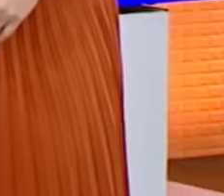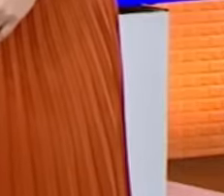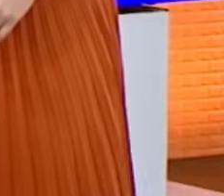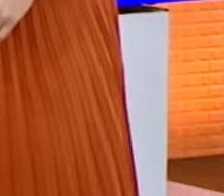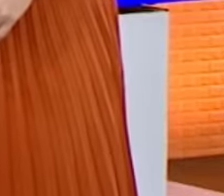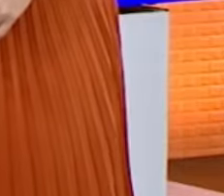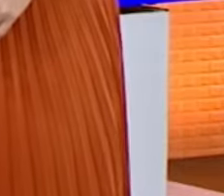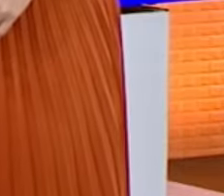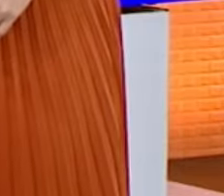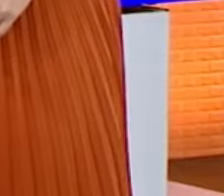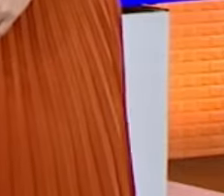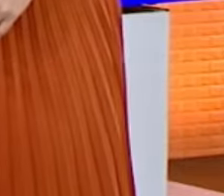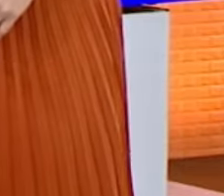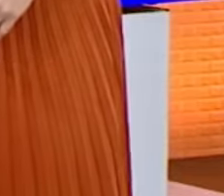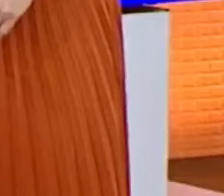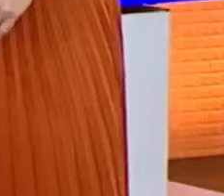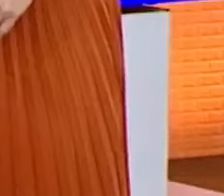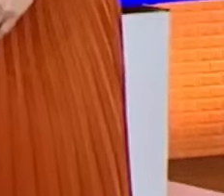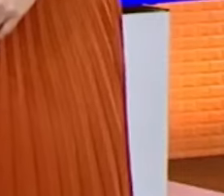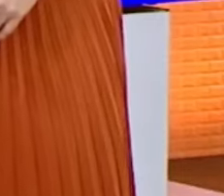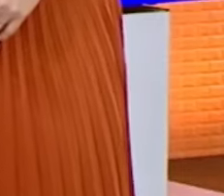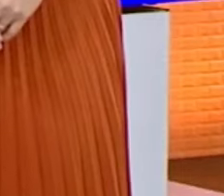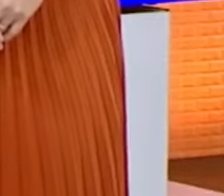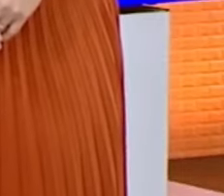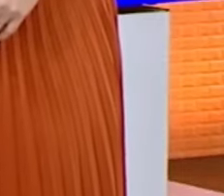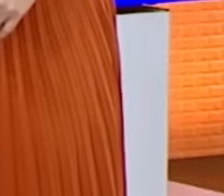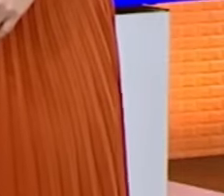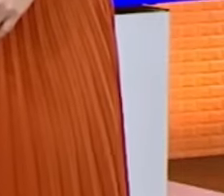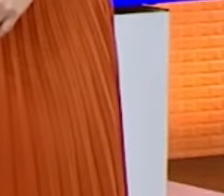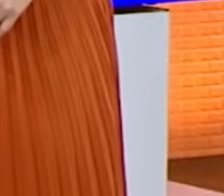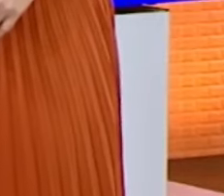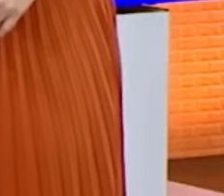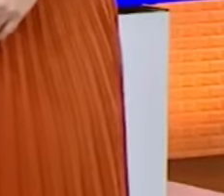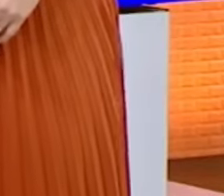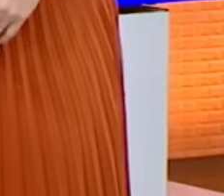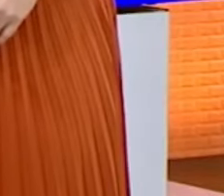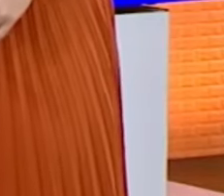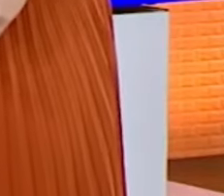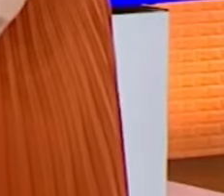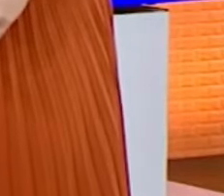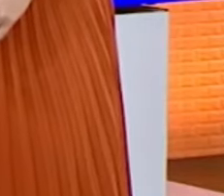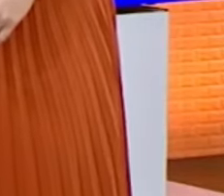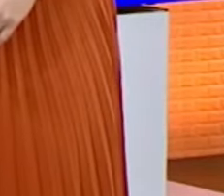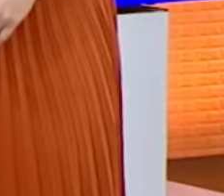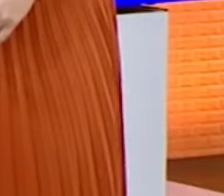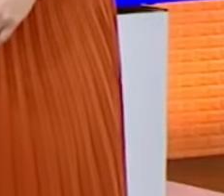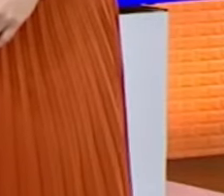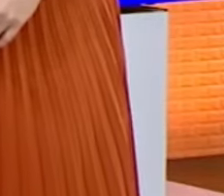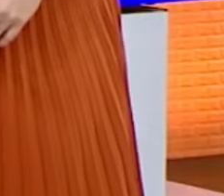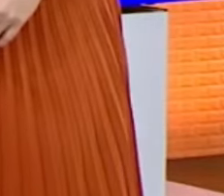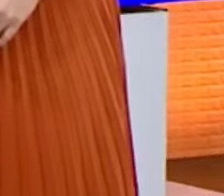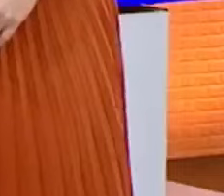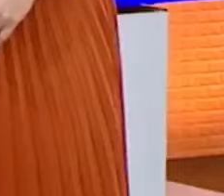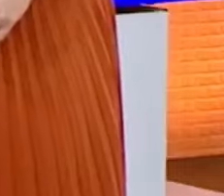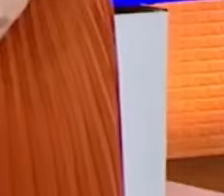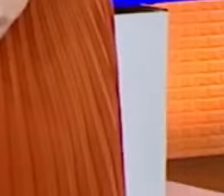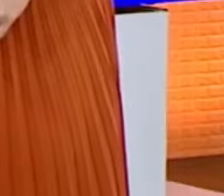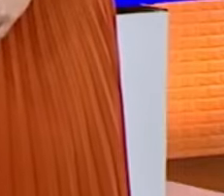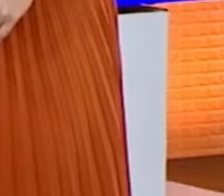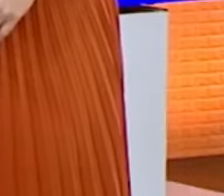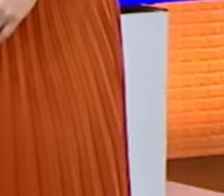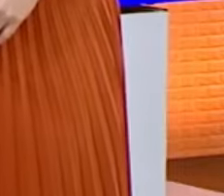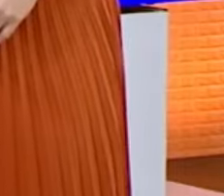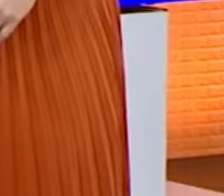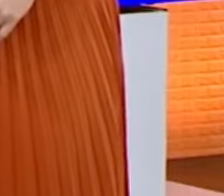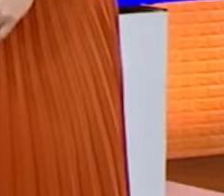kapuso para una ka sa mga balita mag-subscribe sa GM integrated news sa YouTube sa mga kapuso abroad subaybayan niyo po kami sa GMA Pinoy